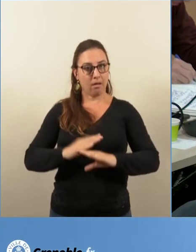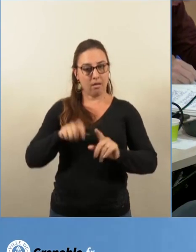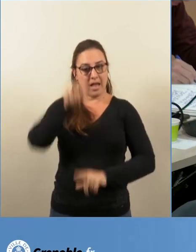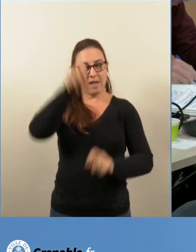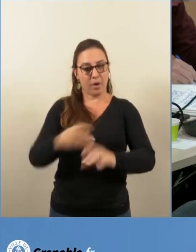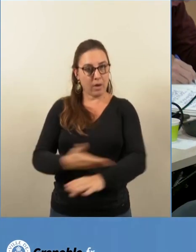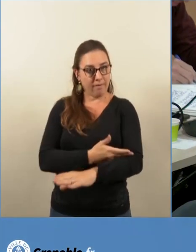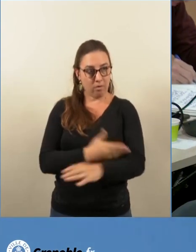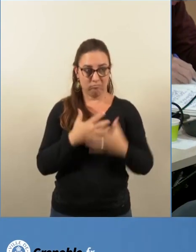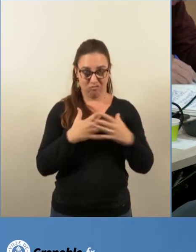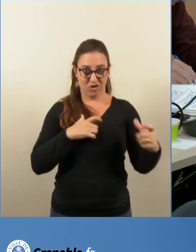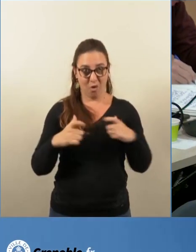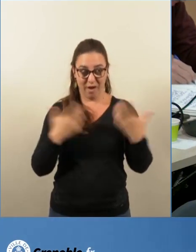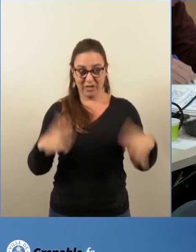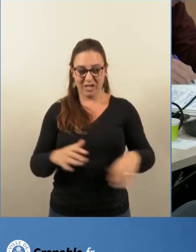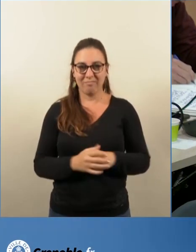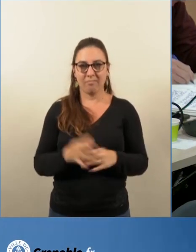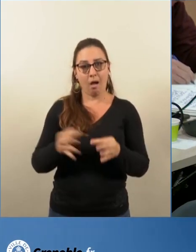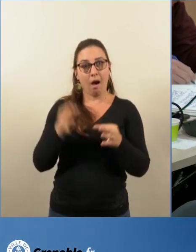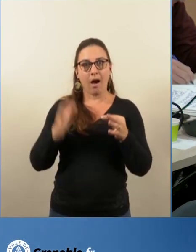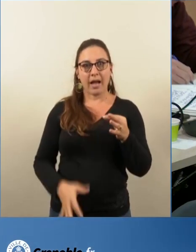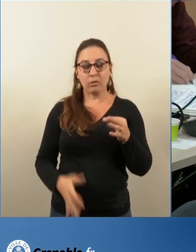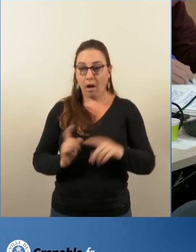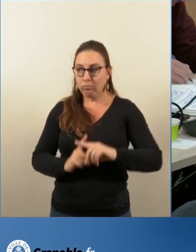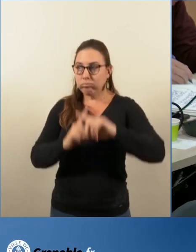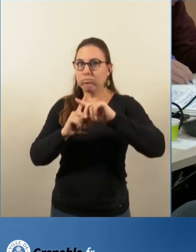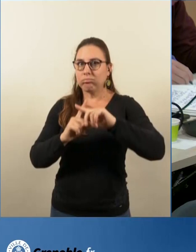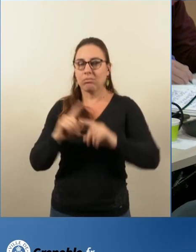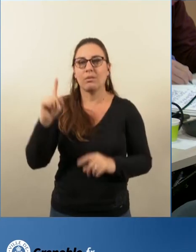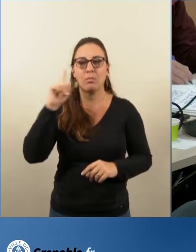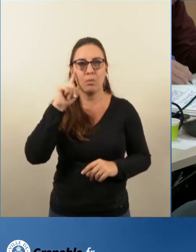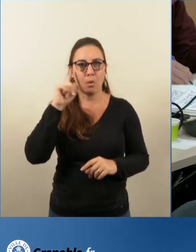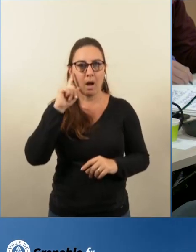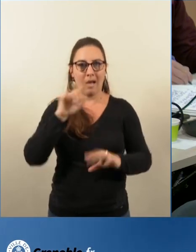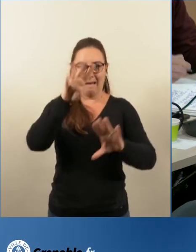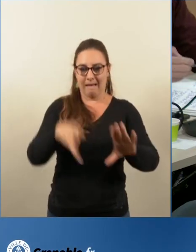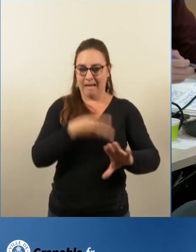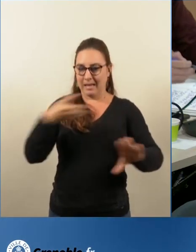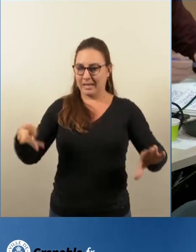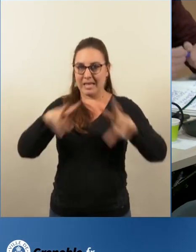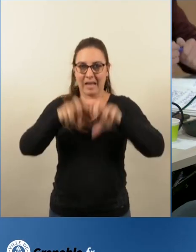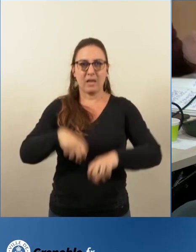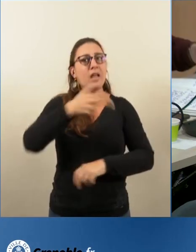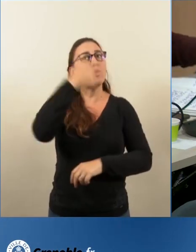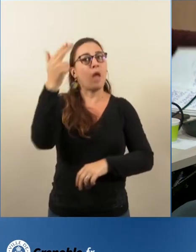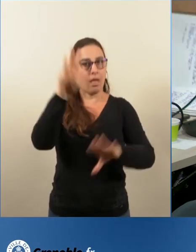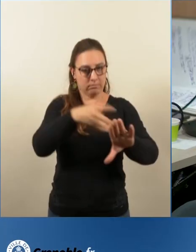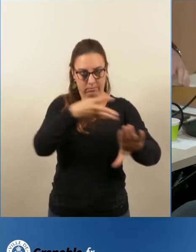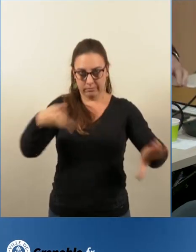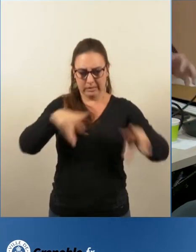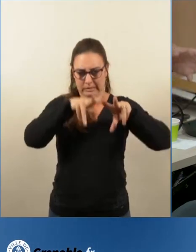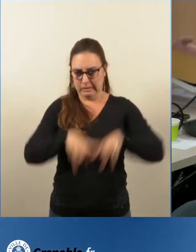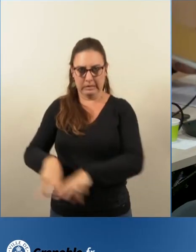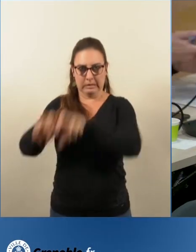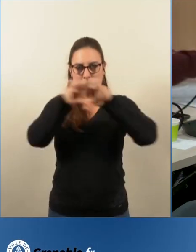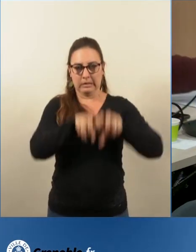chers collègues avec un résultat plutôt encourageant puisqu'on mesure dans une grille d'analyse une grille nationale les